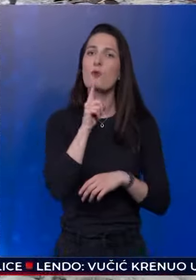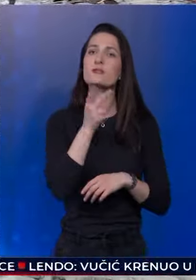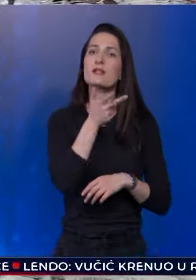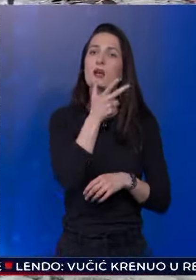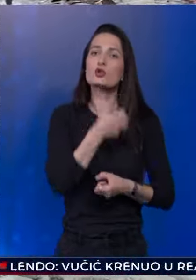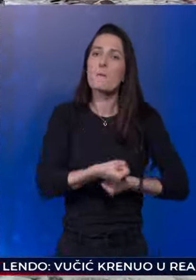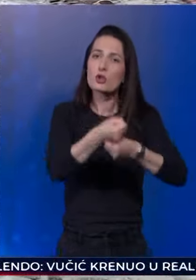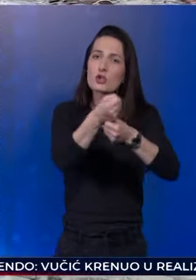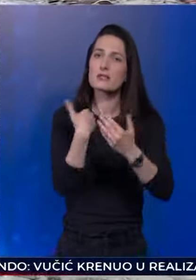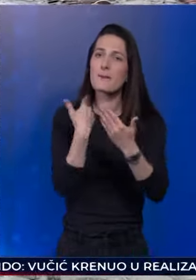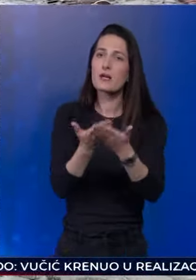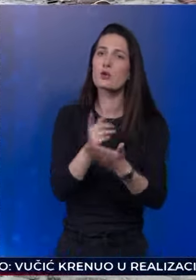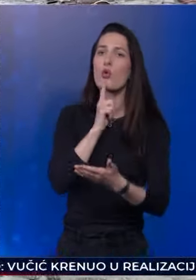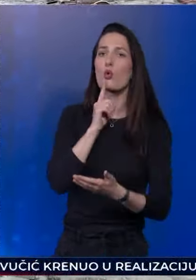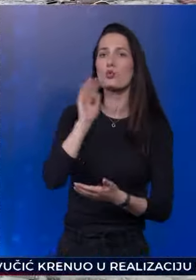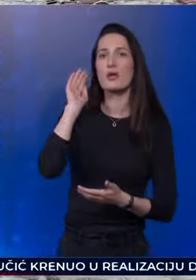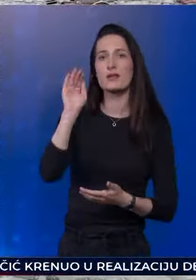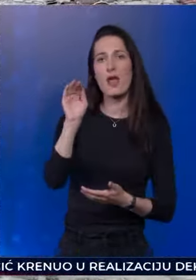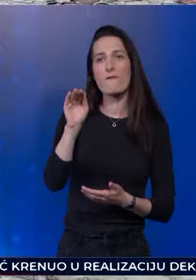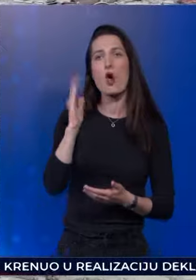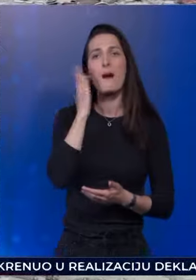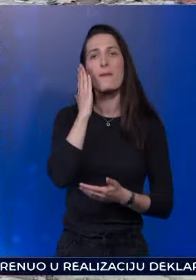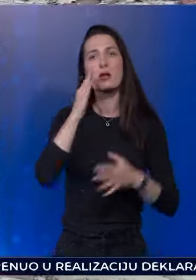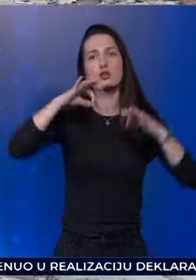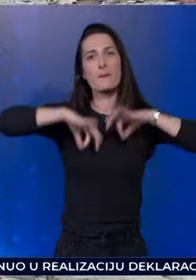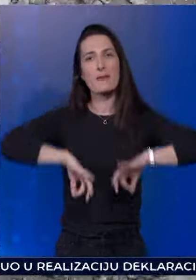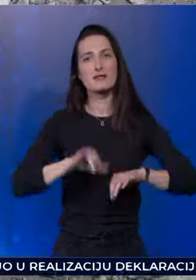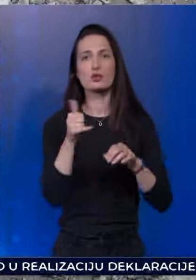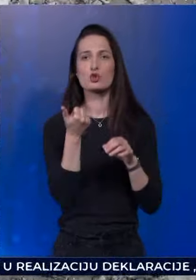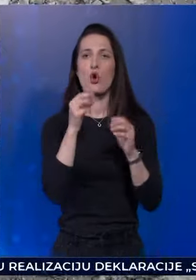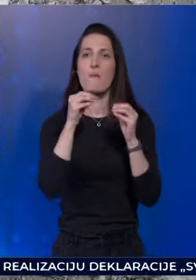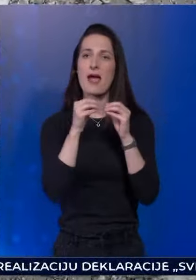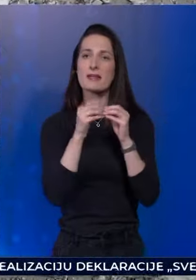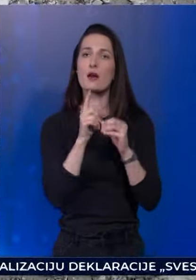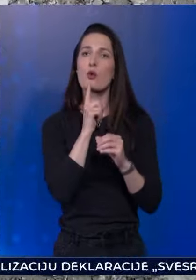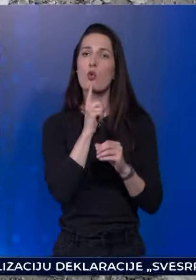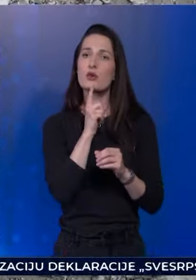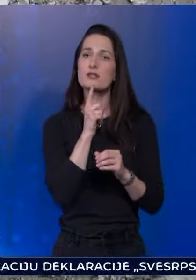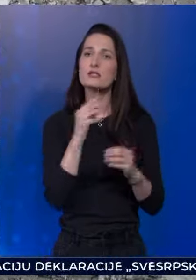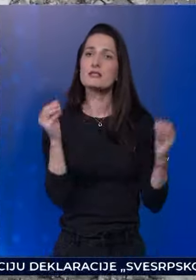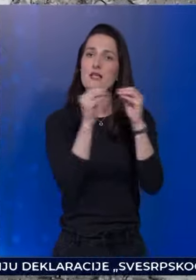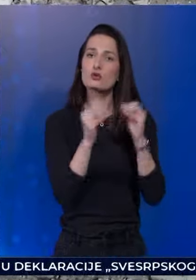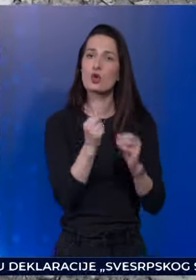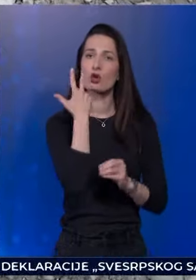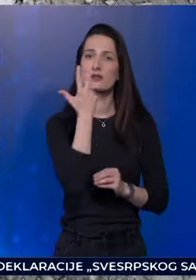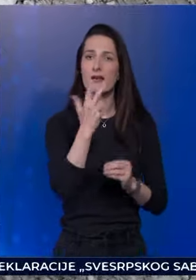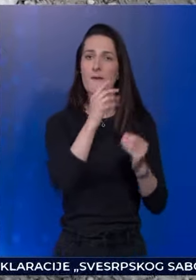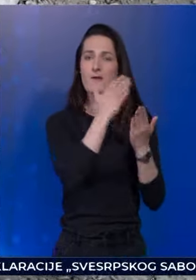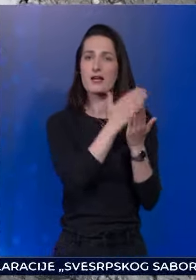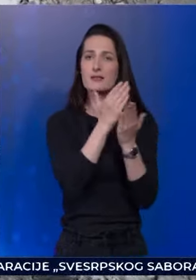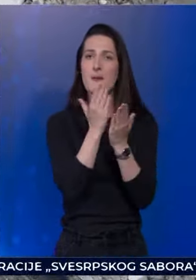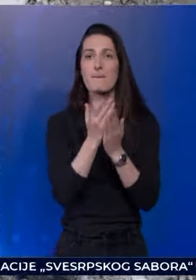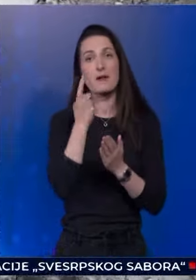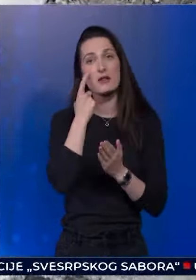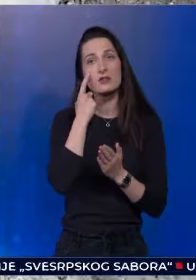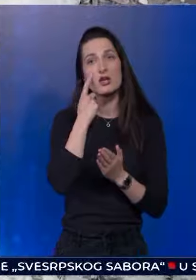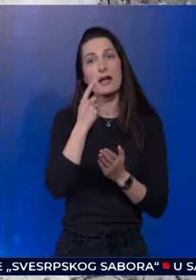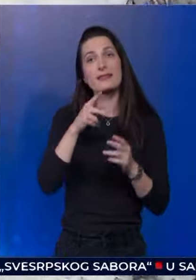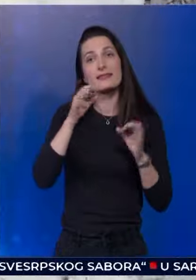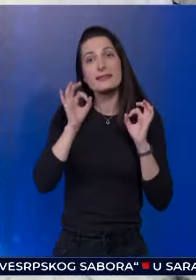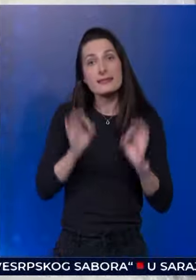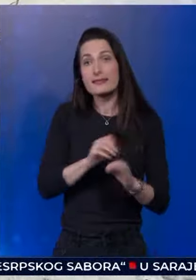kojim se traži podrška za prijedlog koji je najavio američki predsjednik Joe Biden, a koji se sastoji od 3 faze i